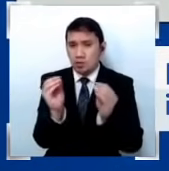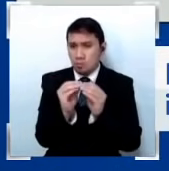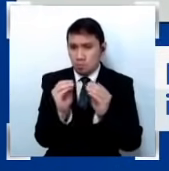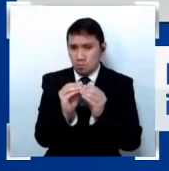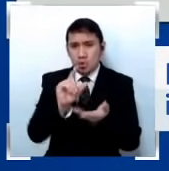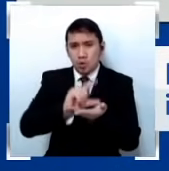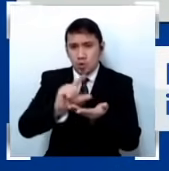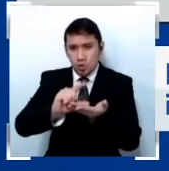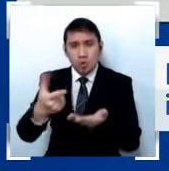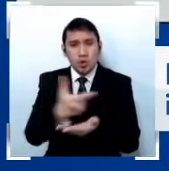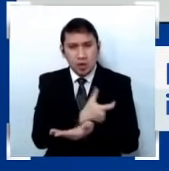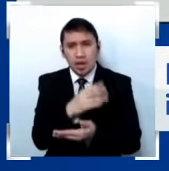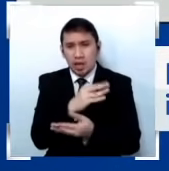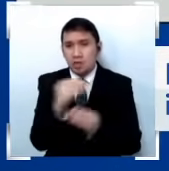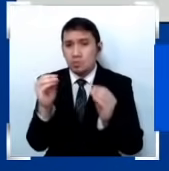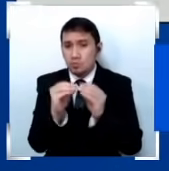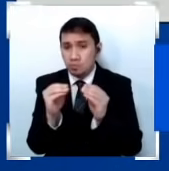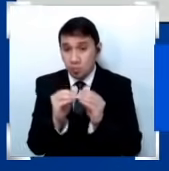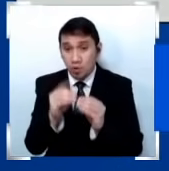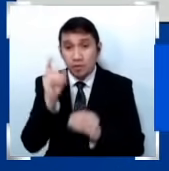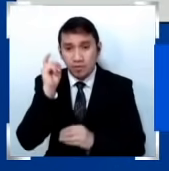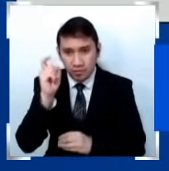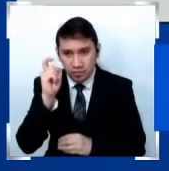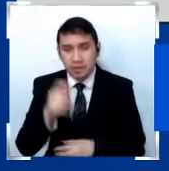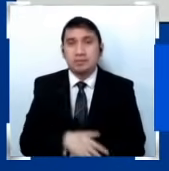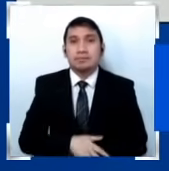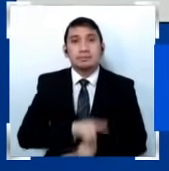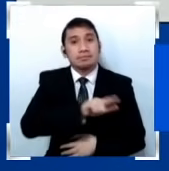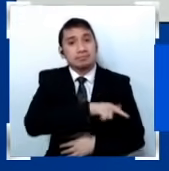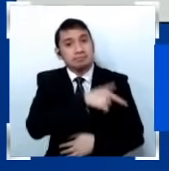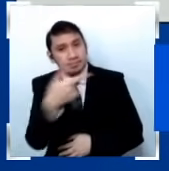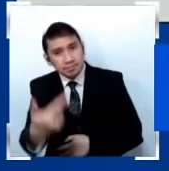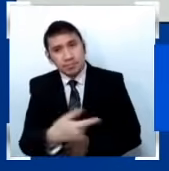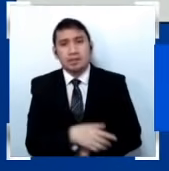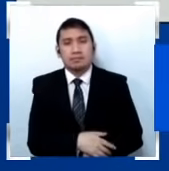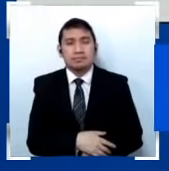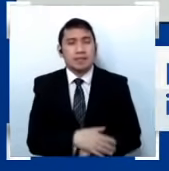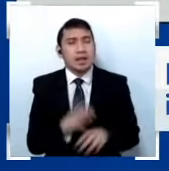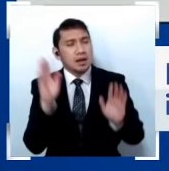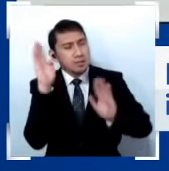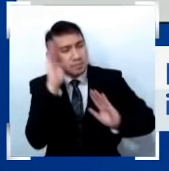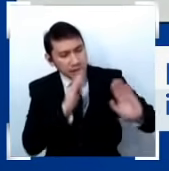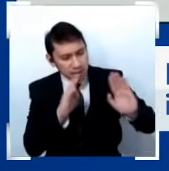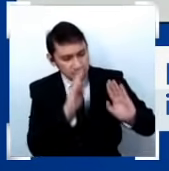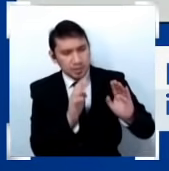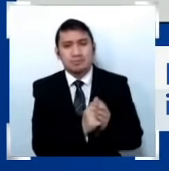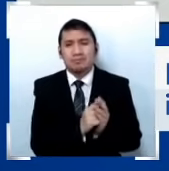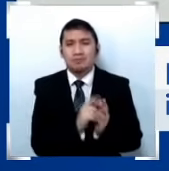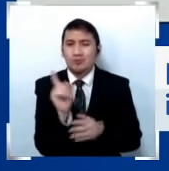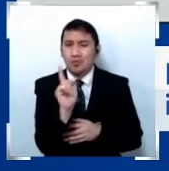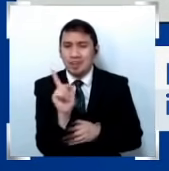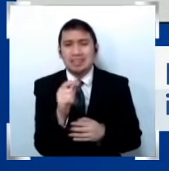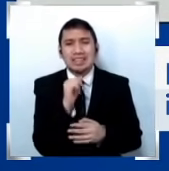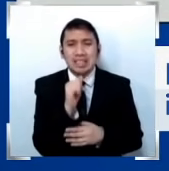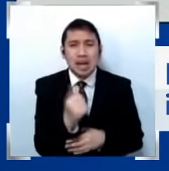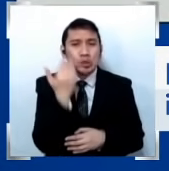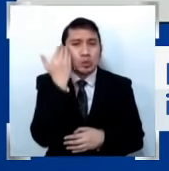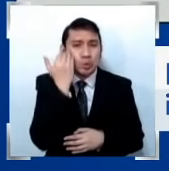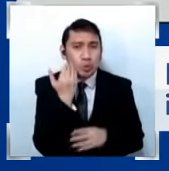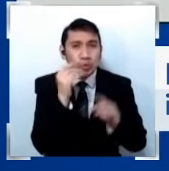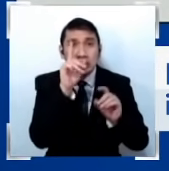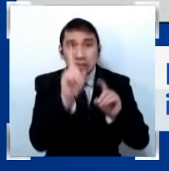Ang problema natin, diniscuss nga kanina, dahil hindi kulang ang testing, no? Hindi talaga sapat ang